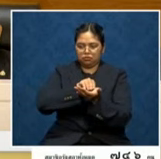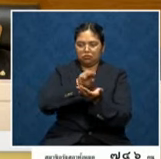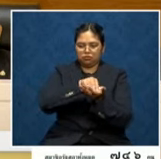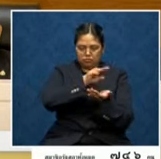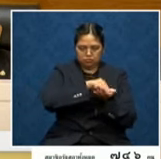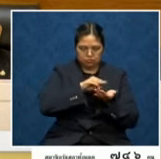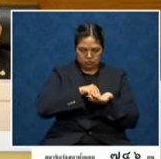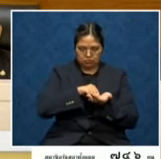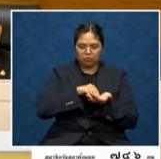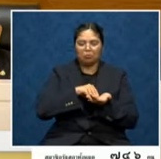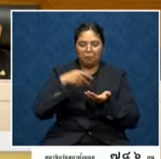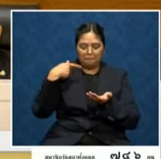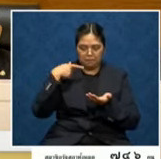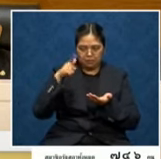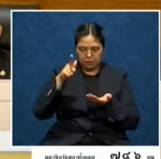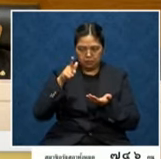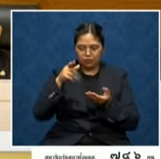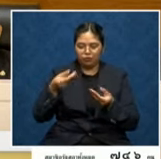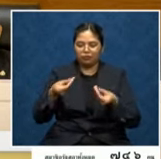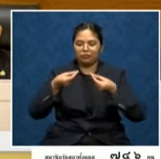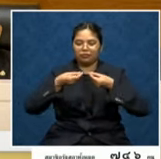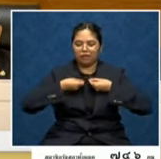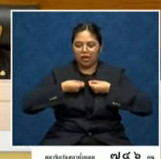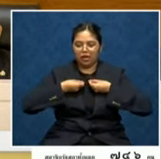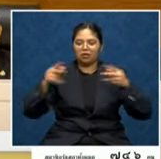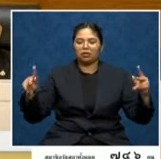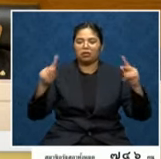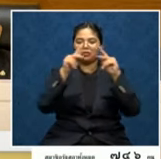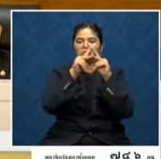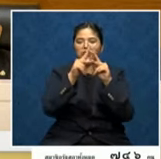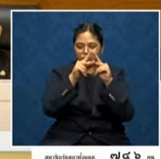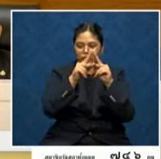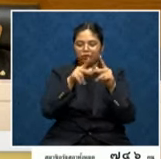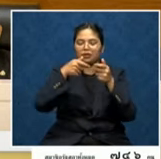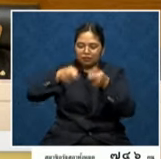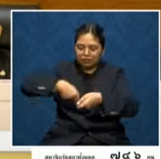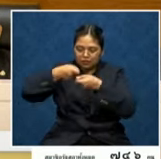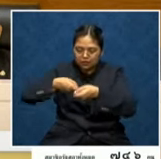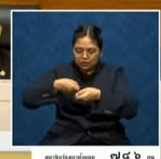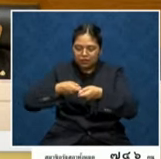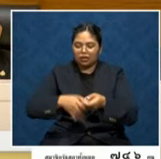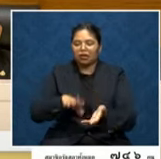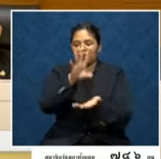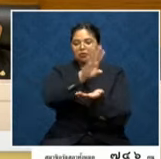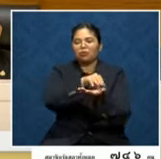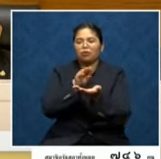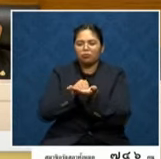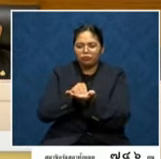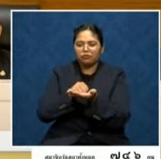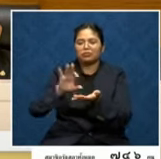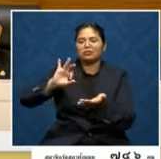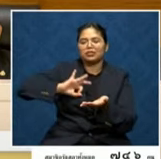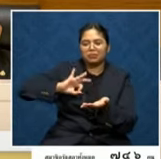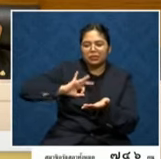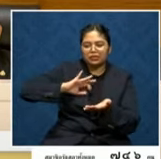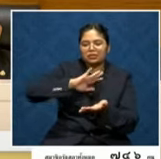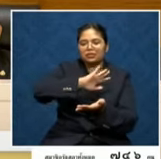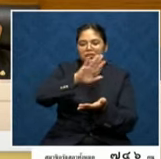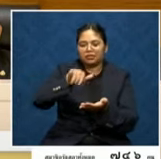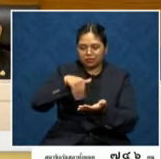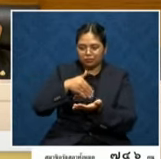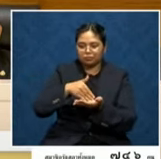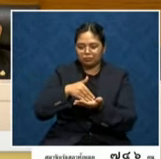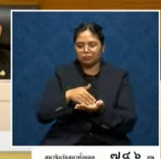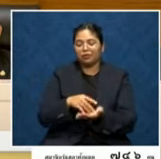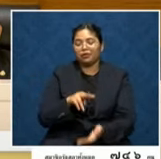ผมถือว่าเป็นประโยชน์ต่อกระทรวงเกษตรและสหกรณ์โดยเฉพาะอย่างยิ่งข้อมูลจากเพื่อนสมาชิกนะครับท่านณรงค์เดชจ